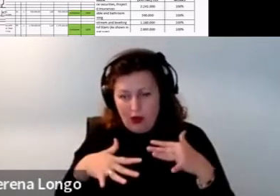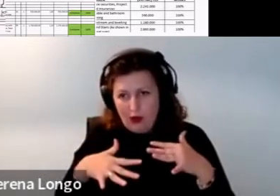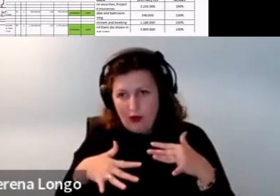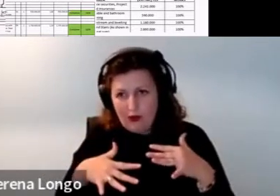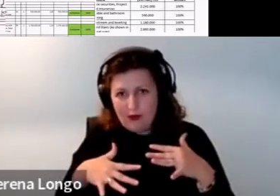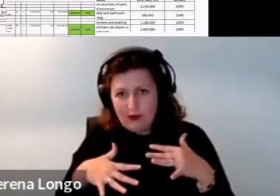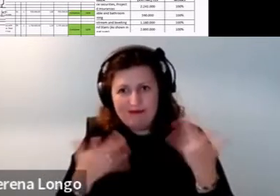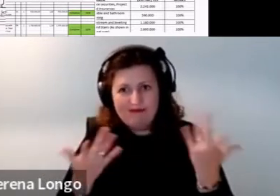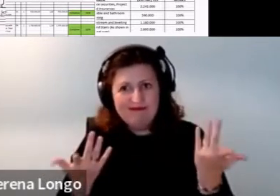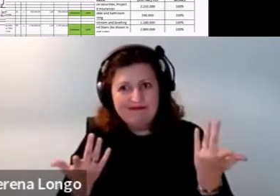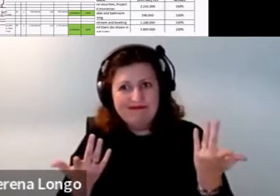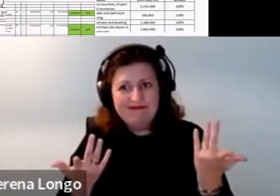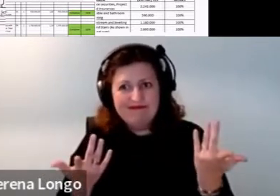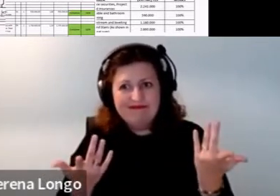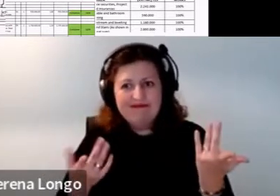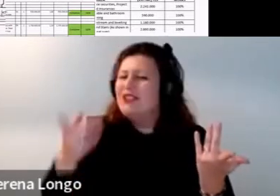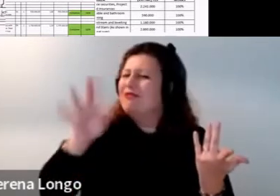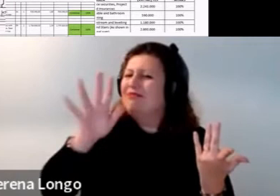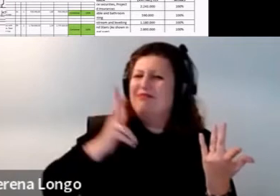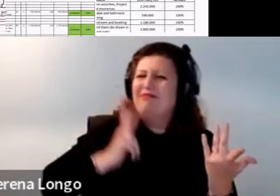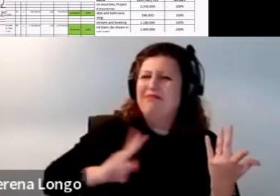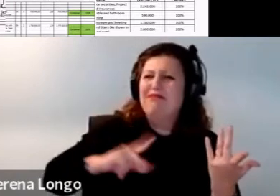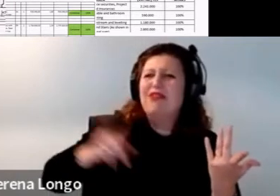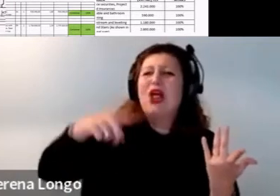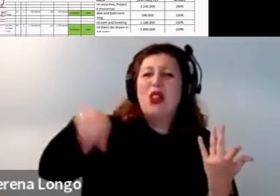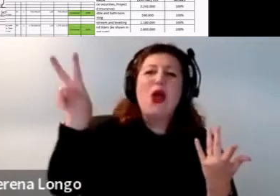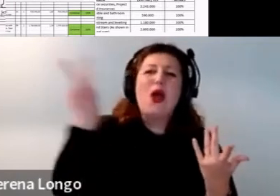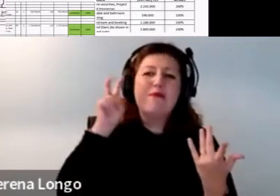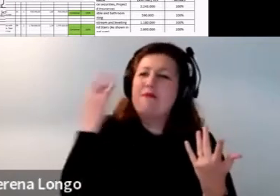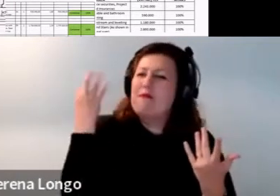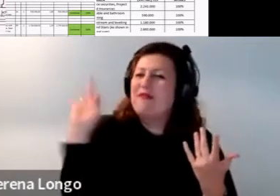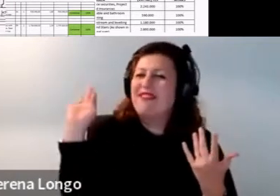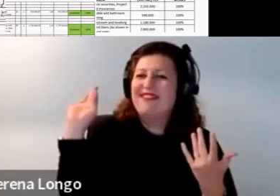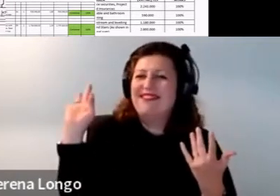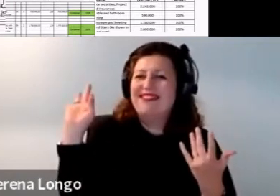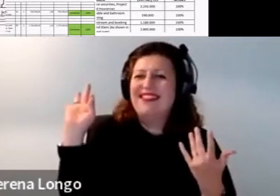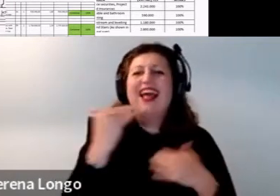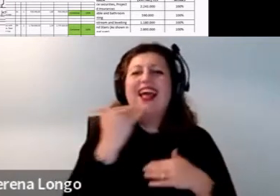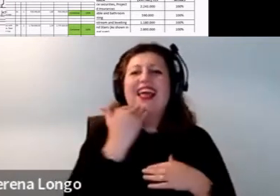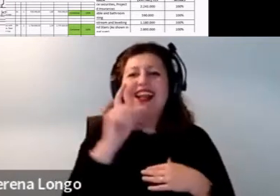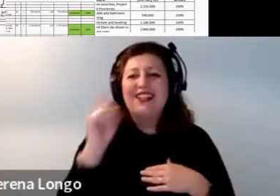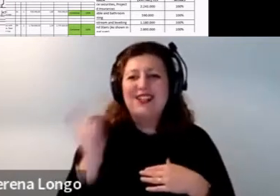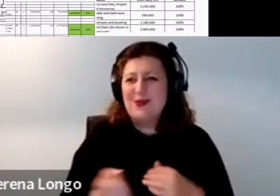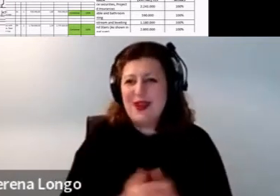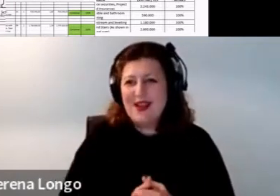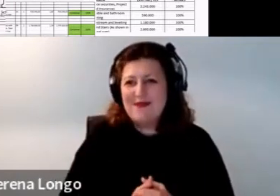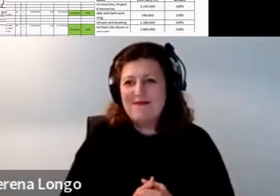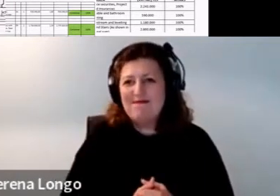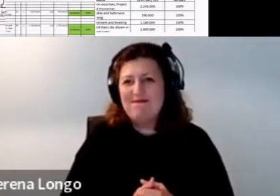Mi sono bloccata io. Ti sentiamo. Noi ti sentiamo forte e chiaro, Giulia.